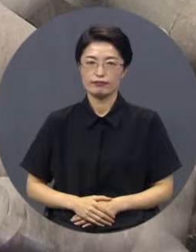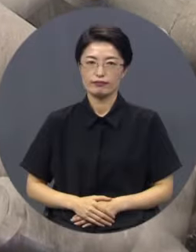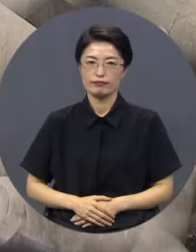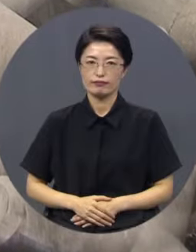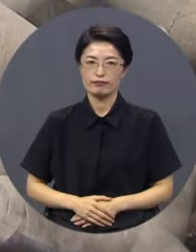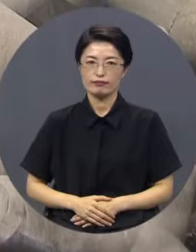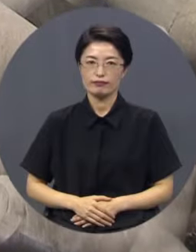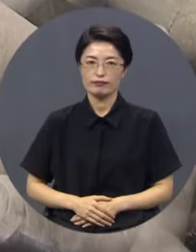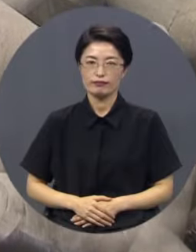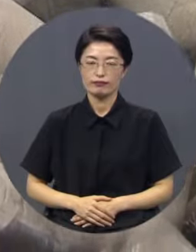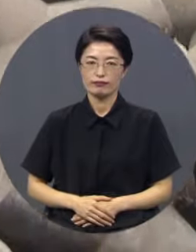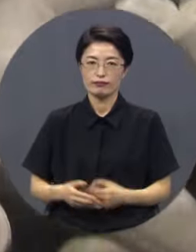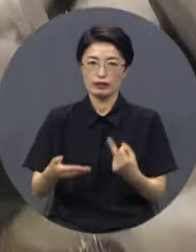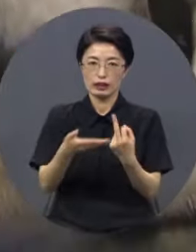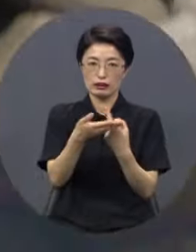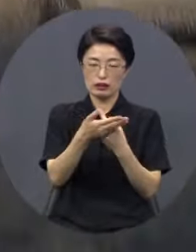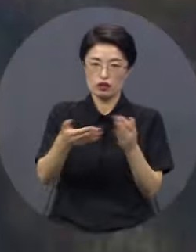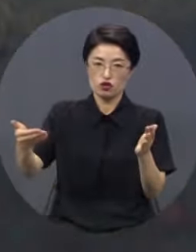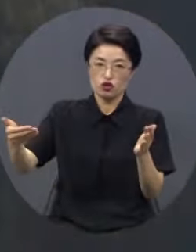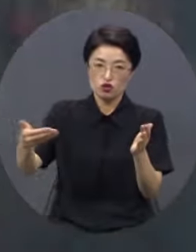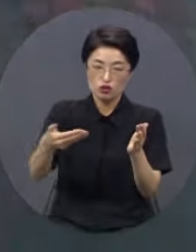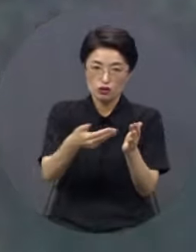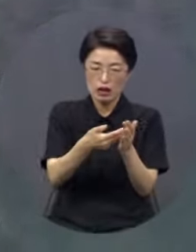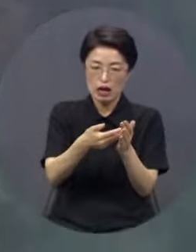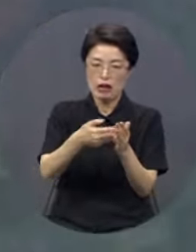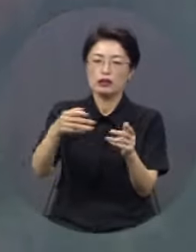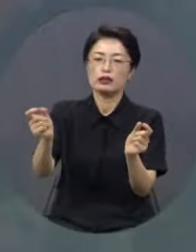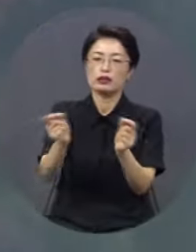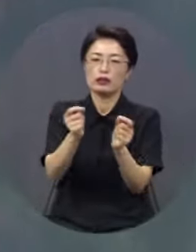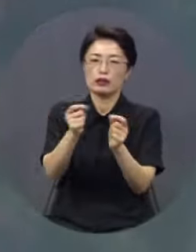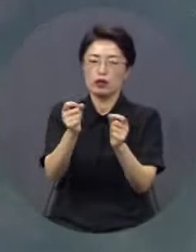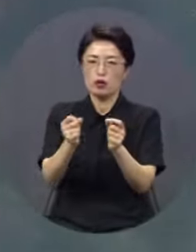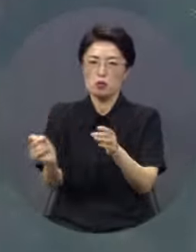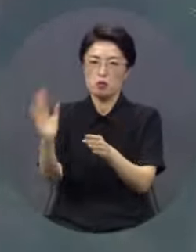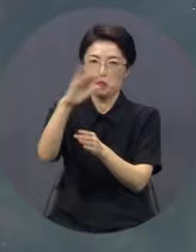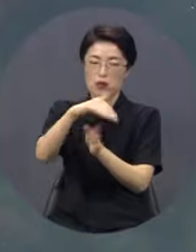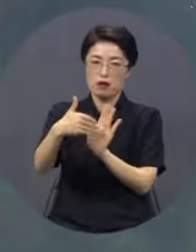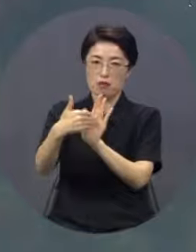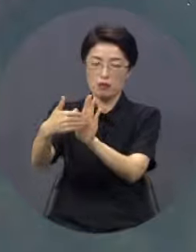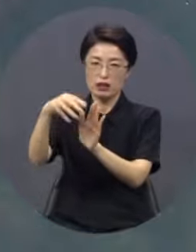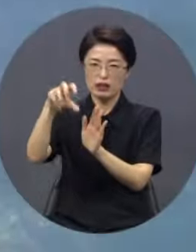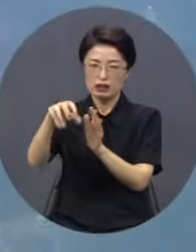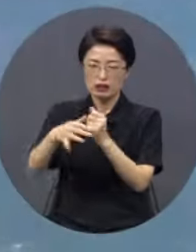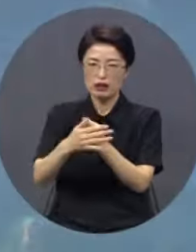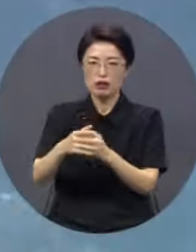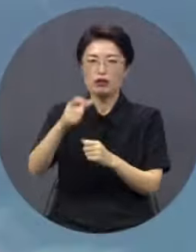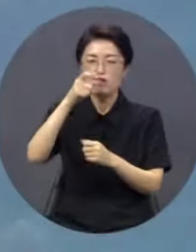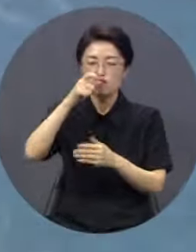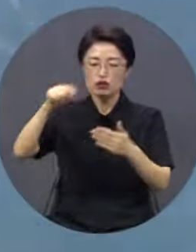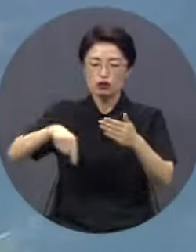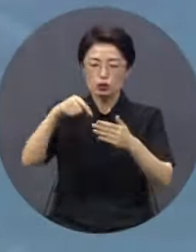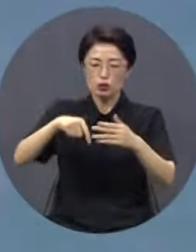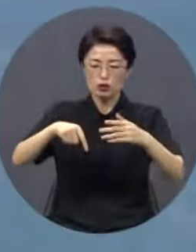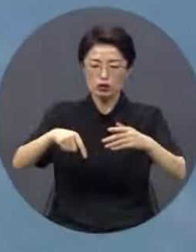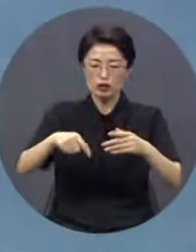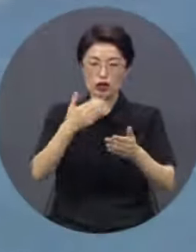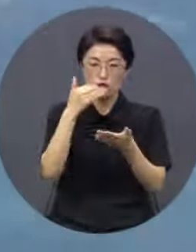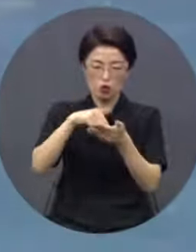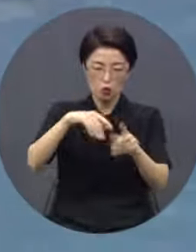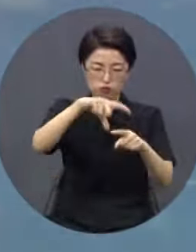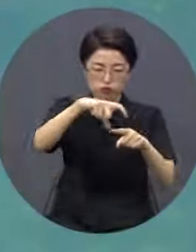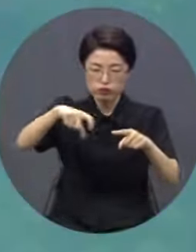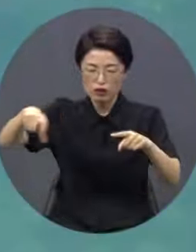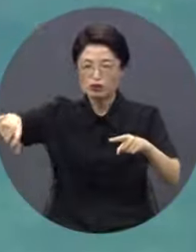기자입니다 제주항 국제여객 터미널 부근 방파제 물속 테트라포드 곳곳에 물감을 푼 듯 분홍빛이